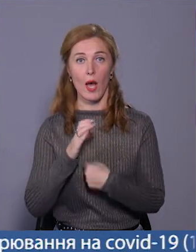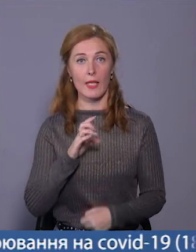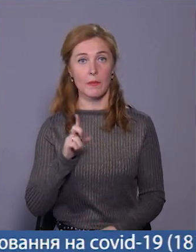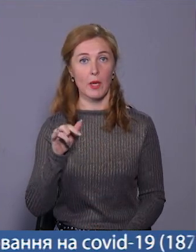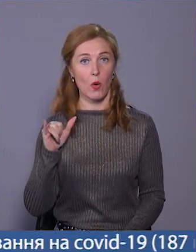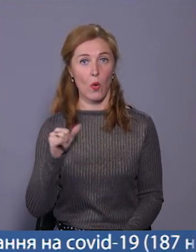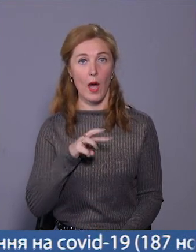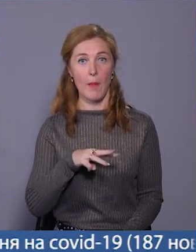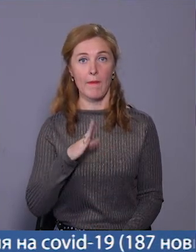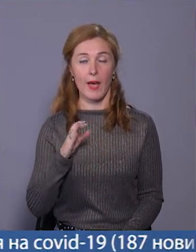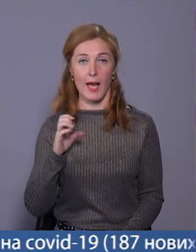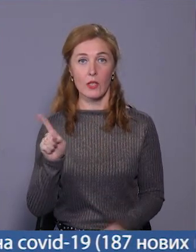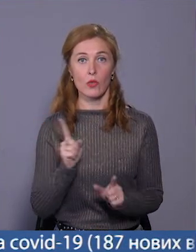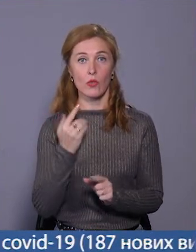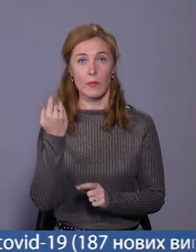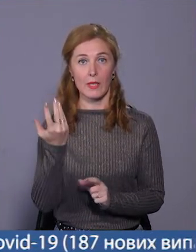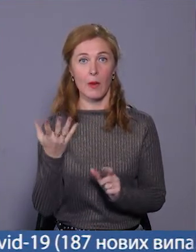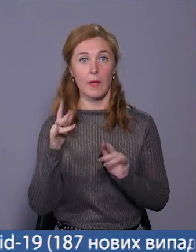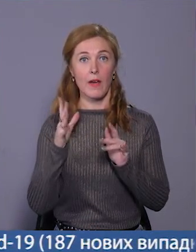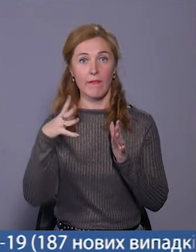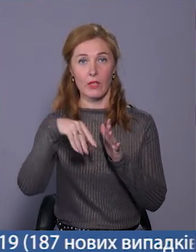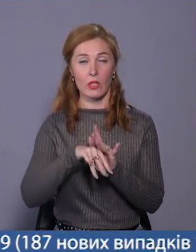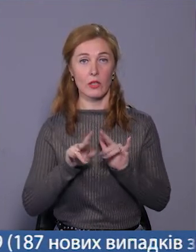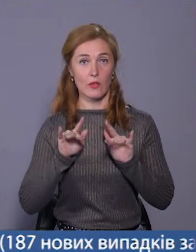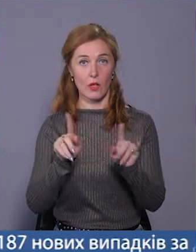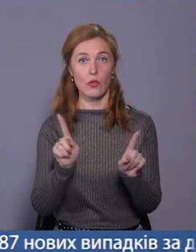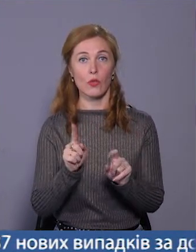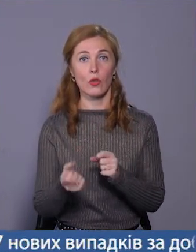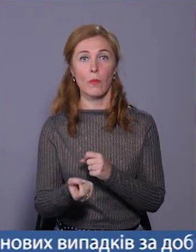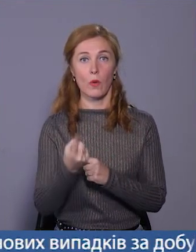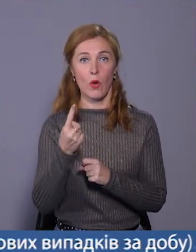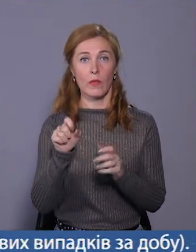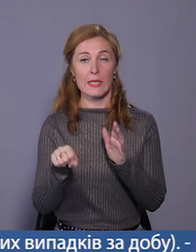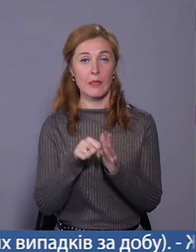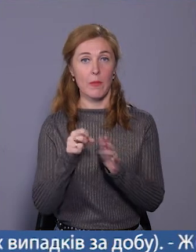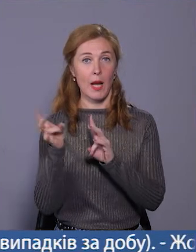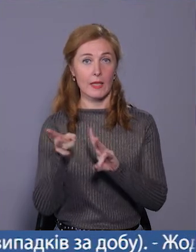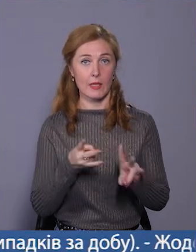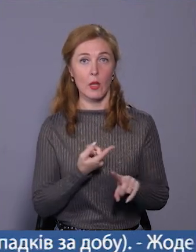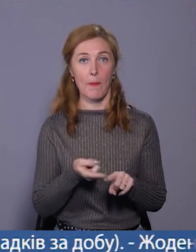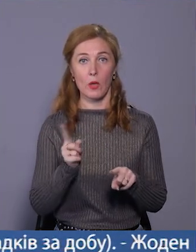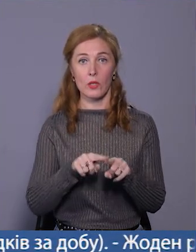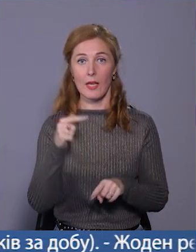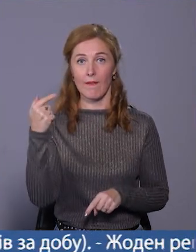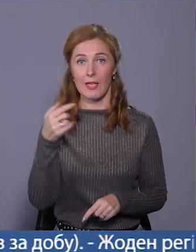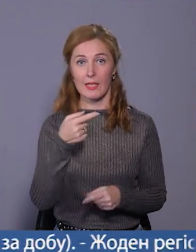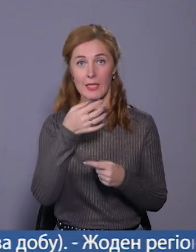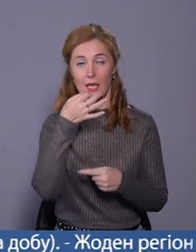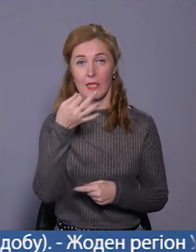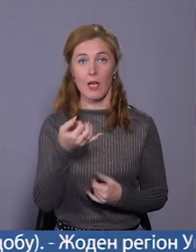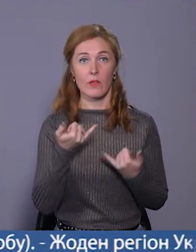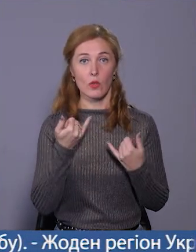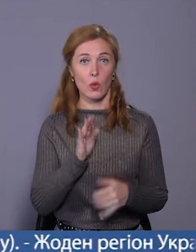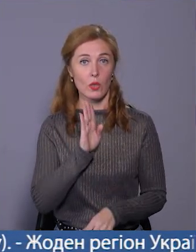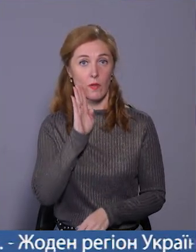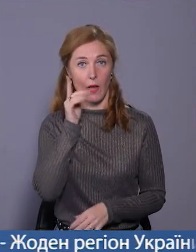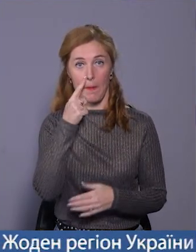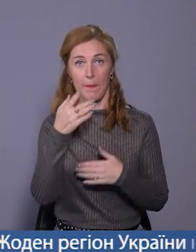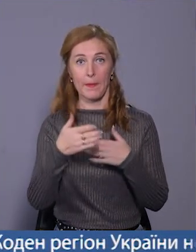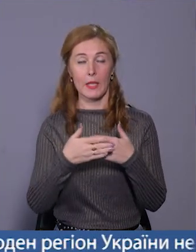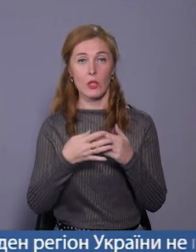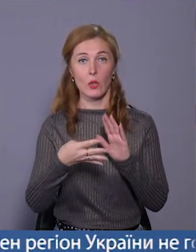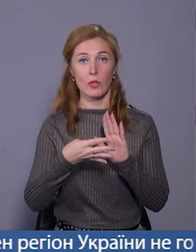МВС, аби там вжили заходів щодо проявів у Хмельницькому сепаратизму. Про це він заявив сьогодні вранці. Близько 9-ї